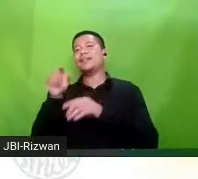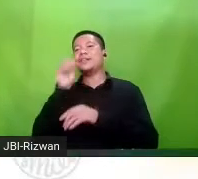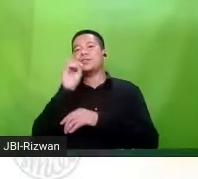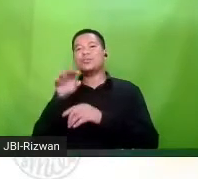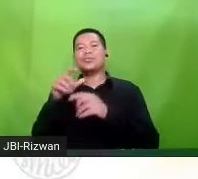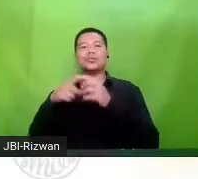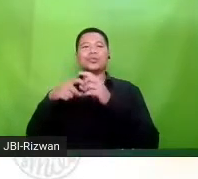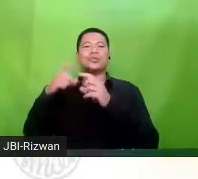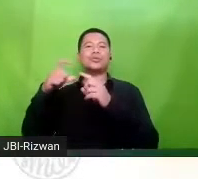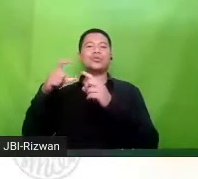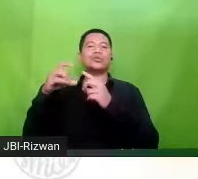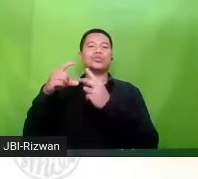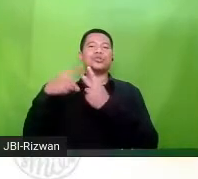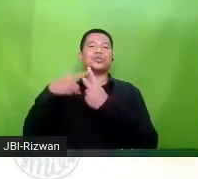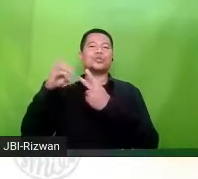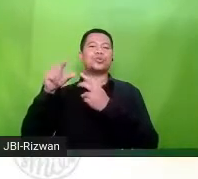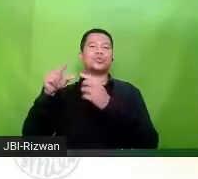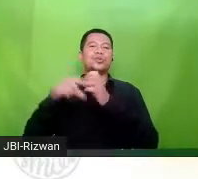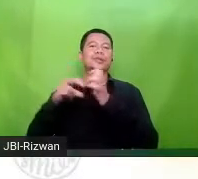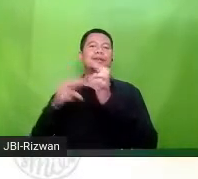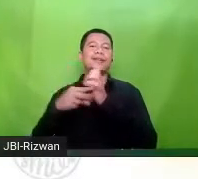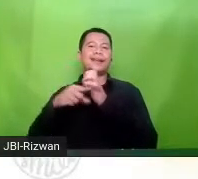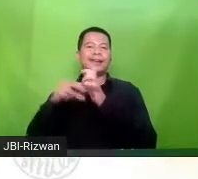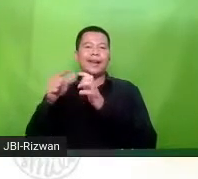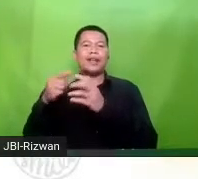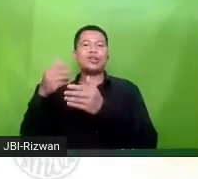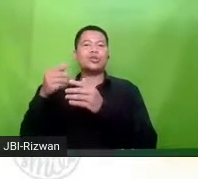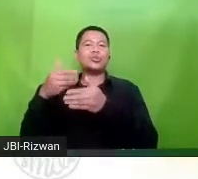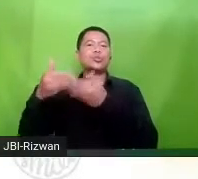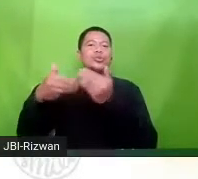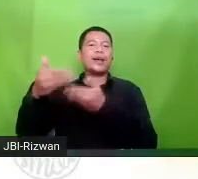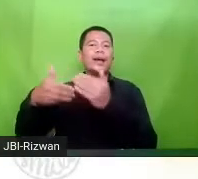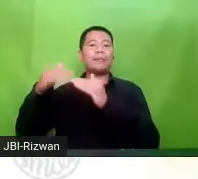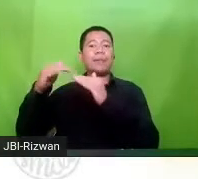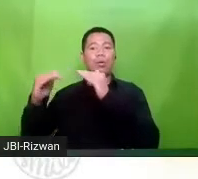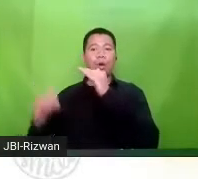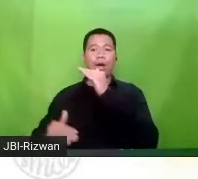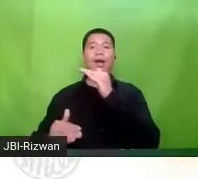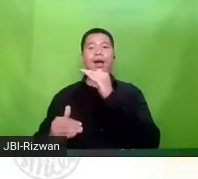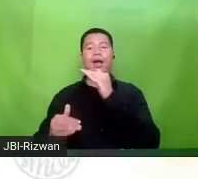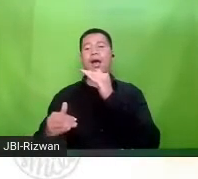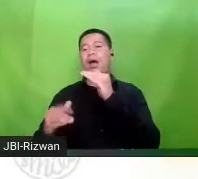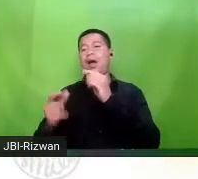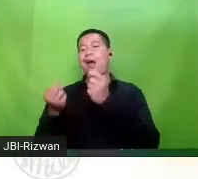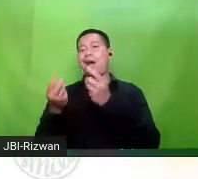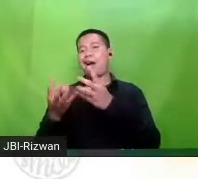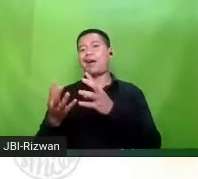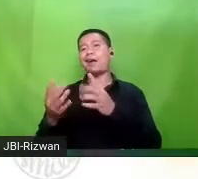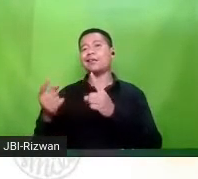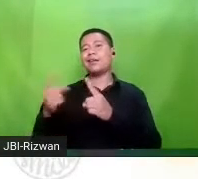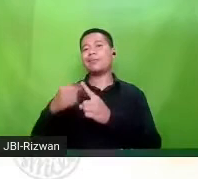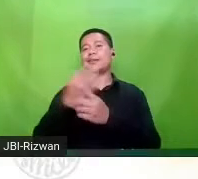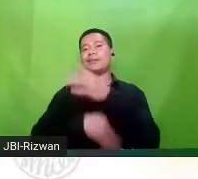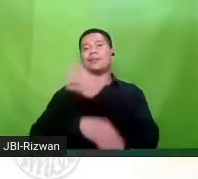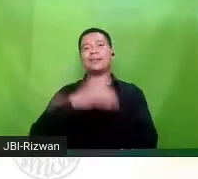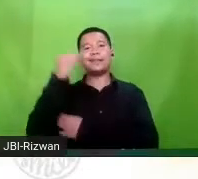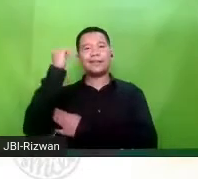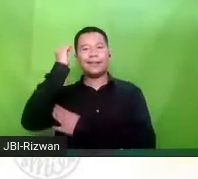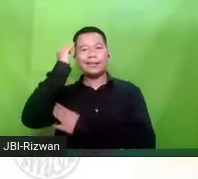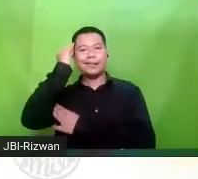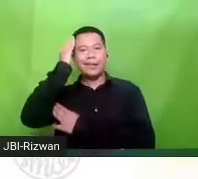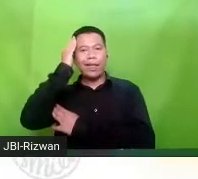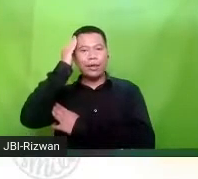seterusnya ke bawah sampai kemudian angkanya pada disabilitas intelektual berat di posisi angka